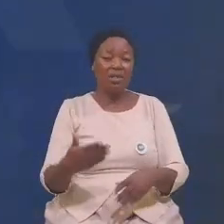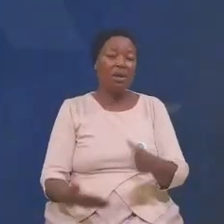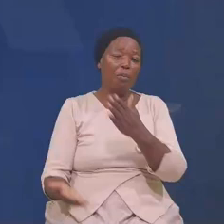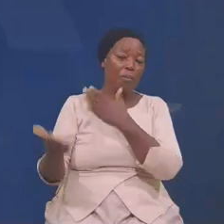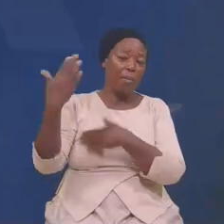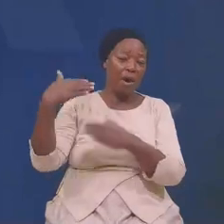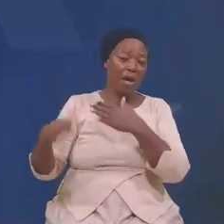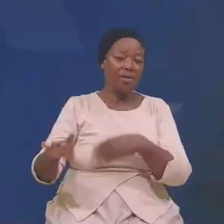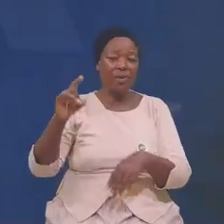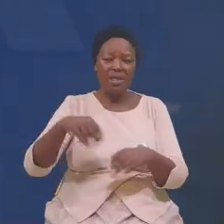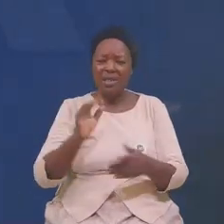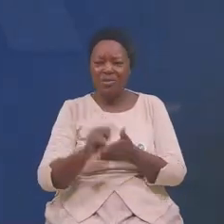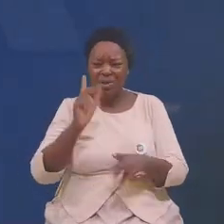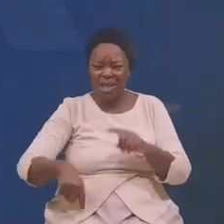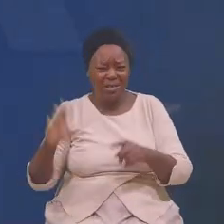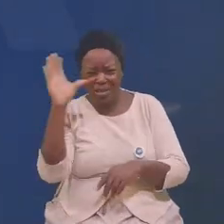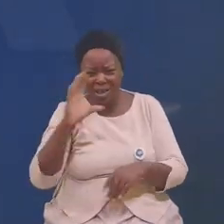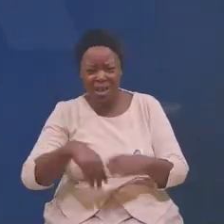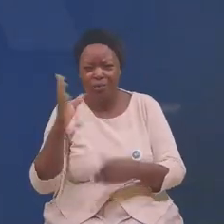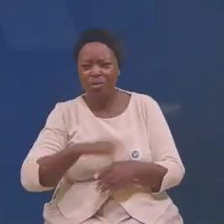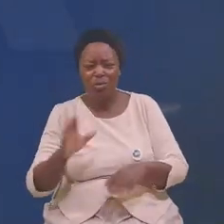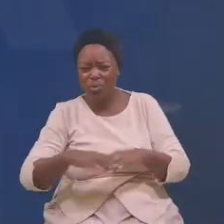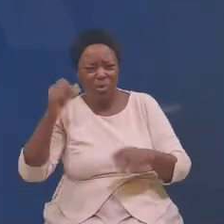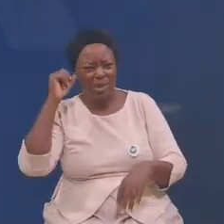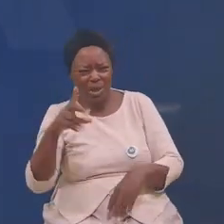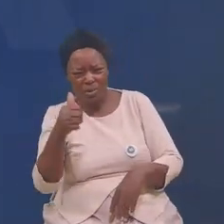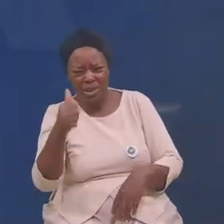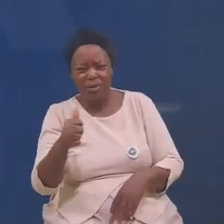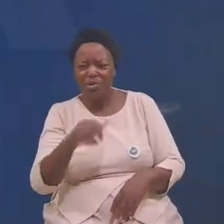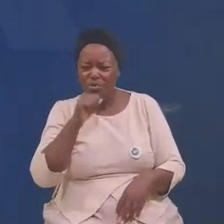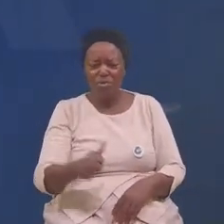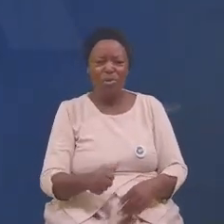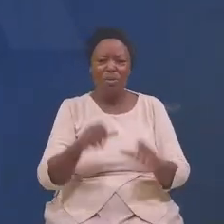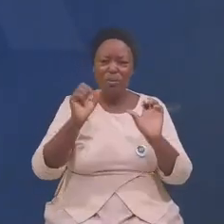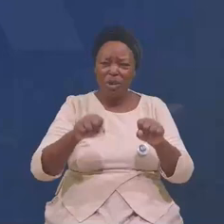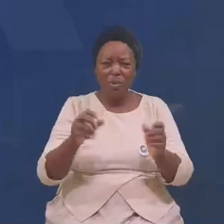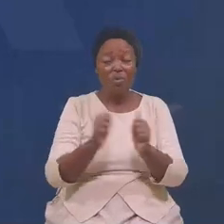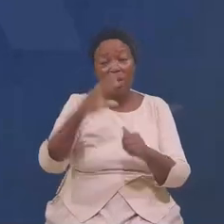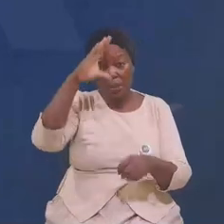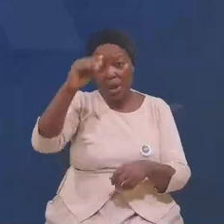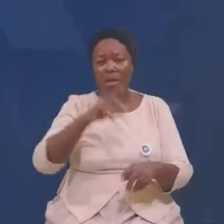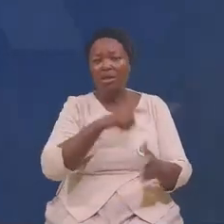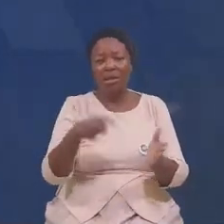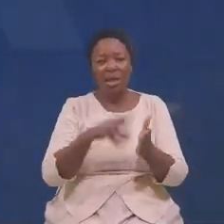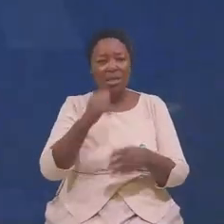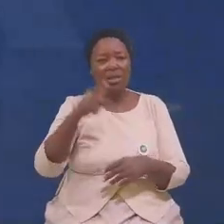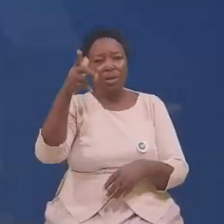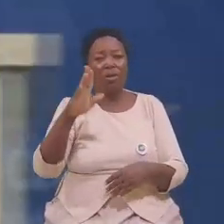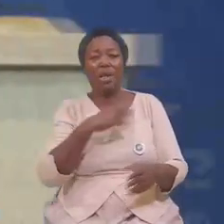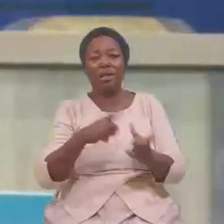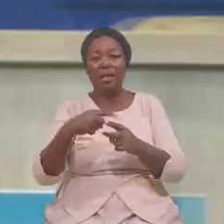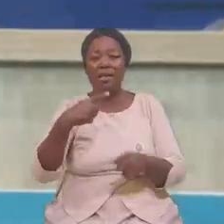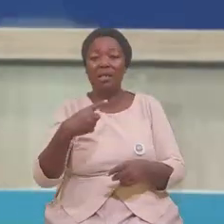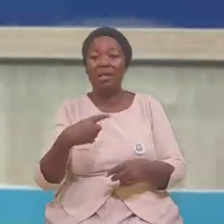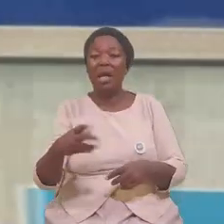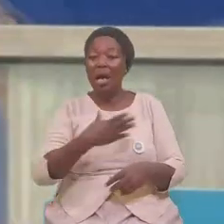insondables. Des choses incroyables, impossibles à l'homme. Voici le Dieu et il dit,